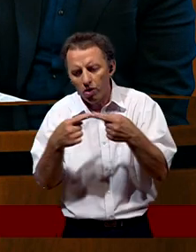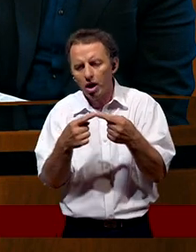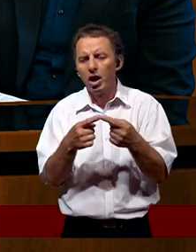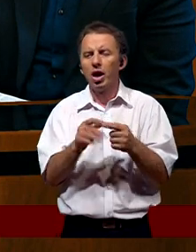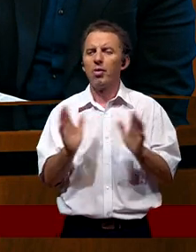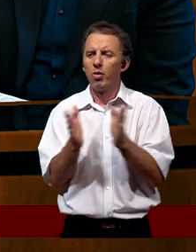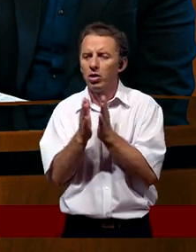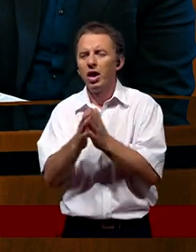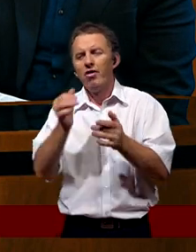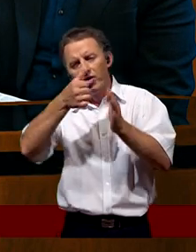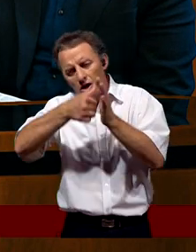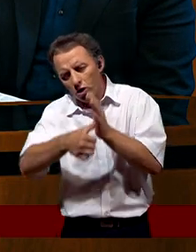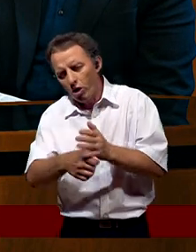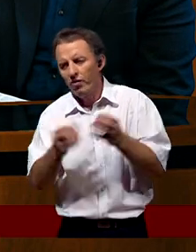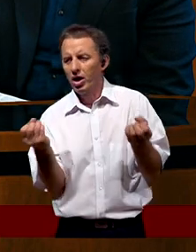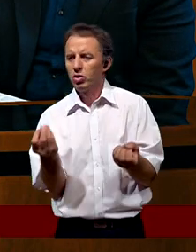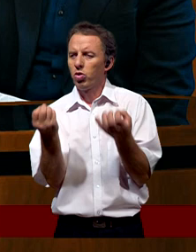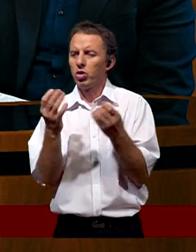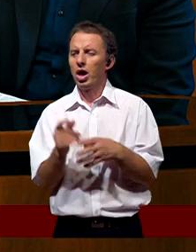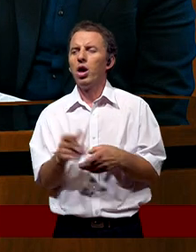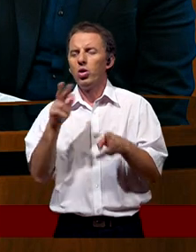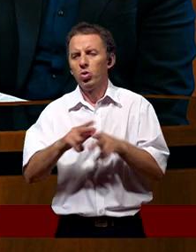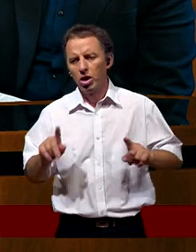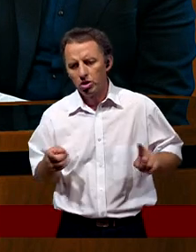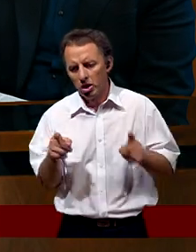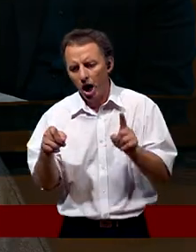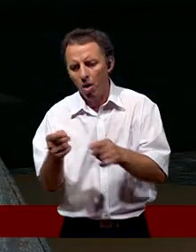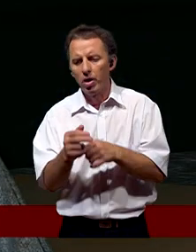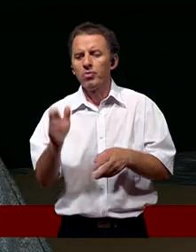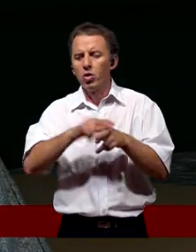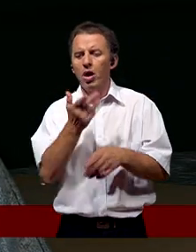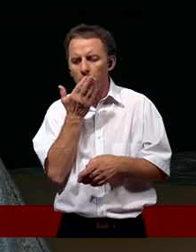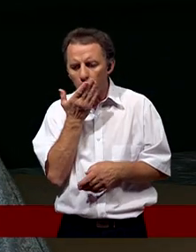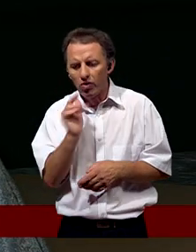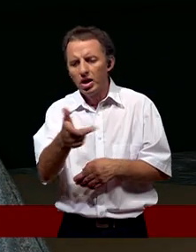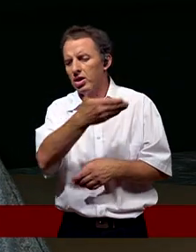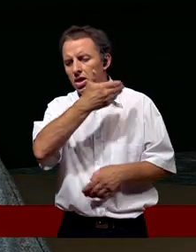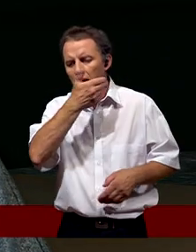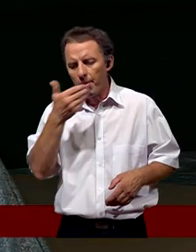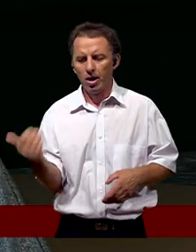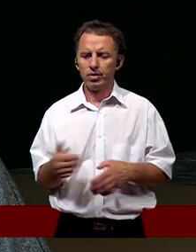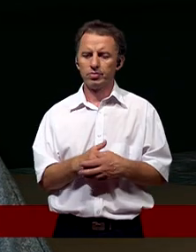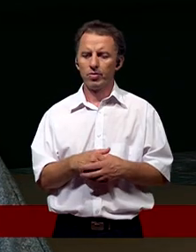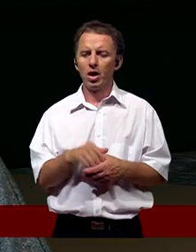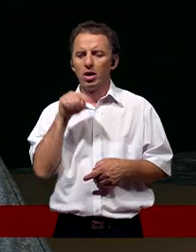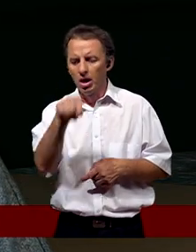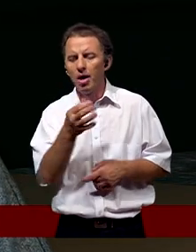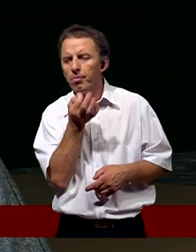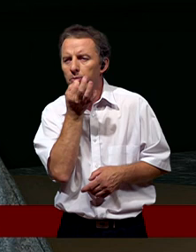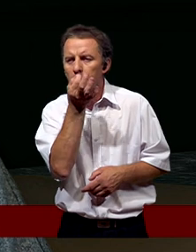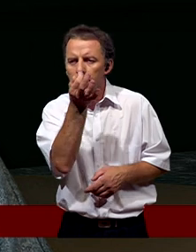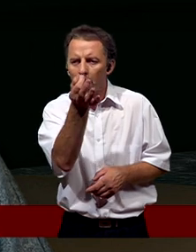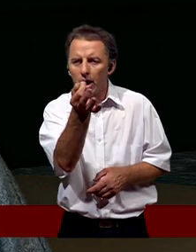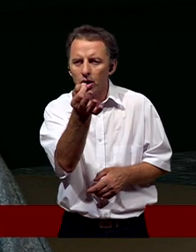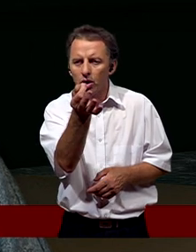modlitwy, spektakularne cuda, które się przecież kiedyś działy. Teraz czasami mówimy, że tego nie ma. I teraz